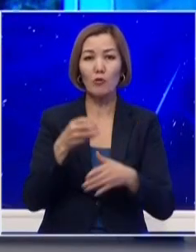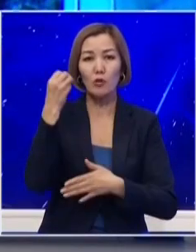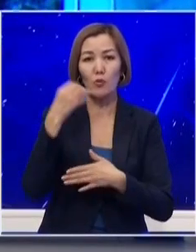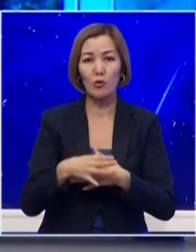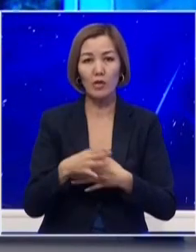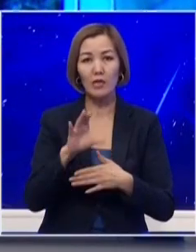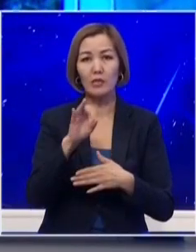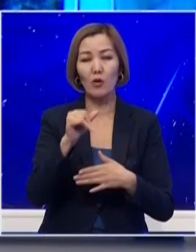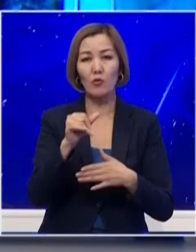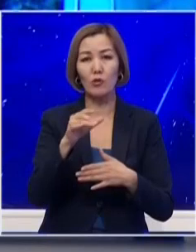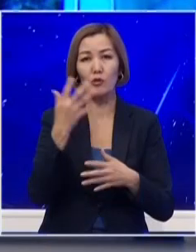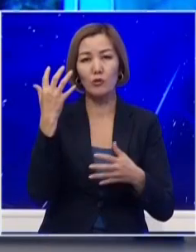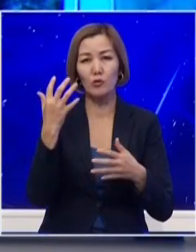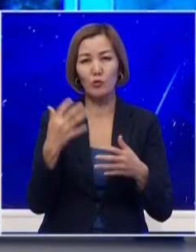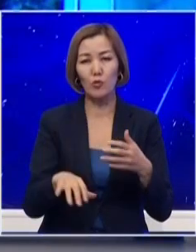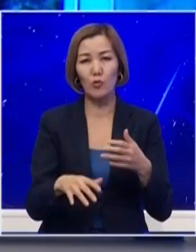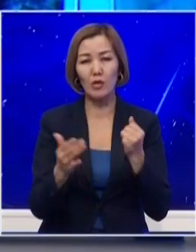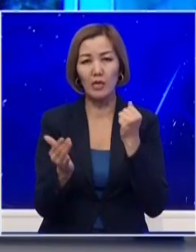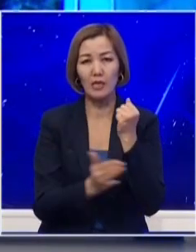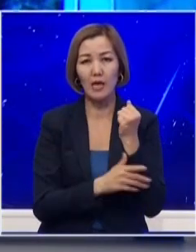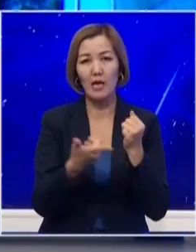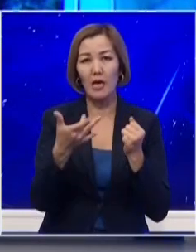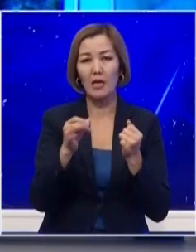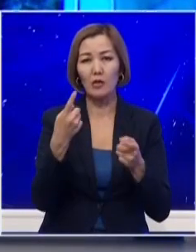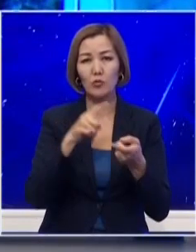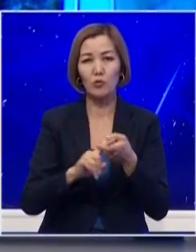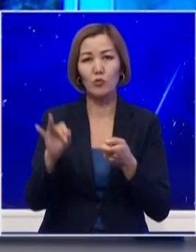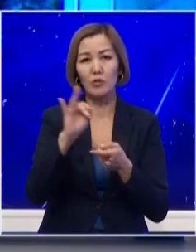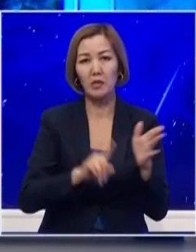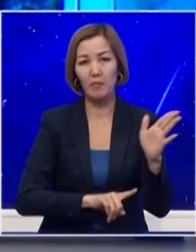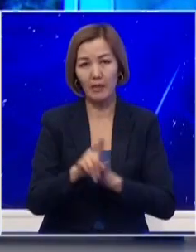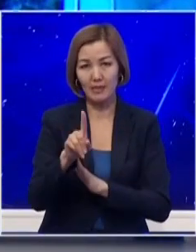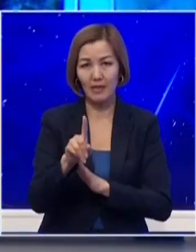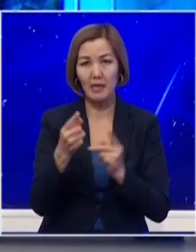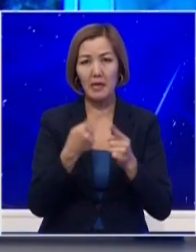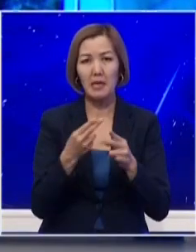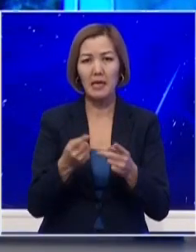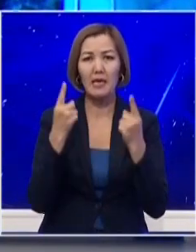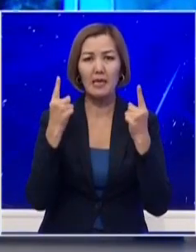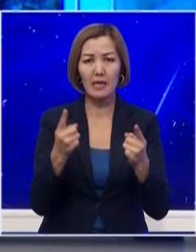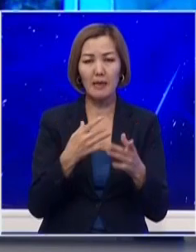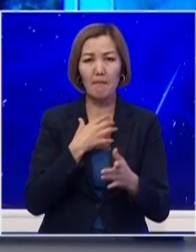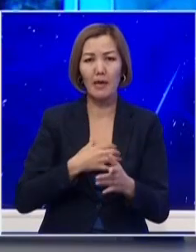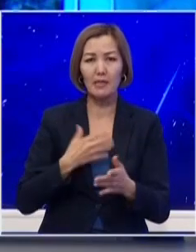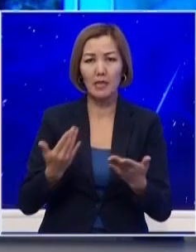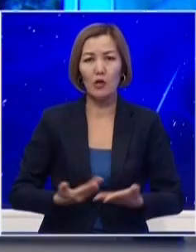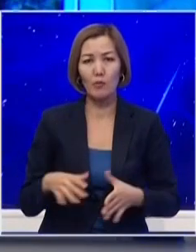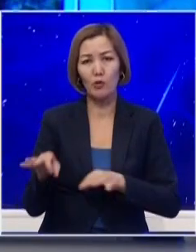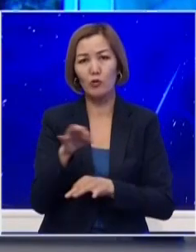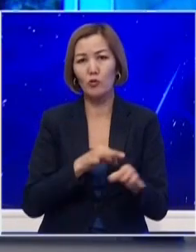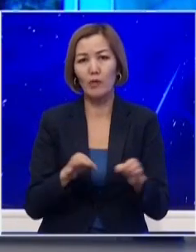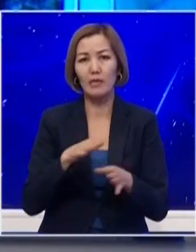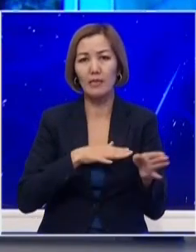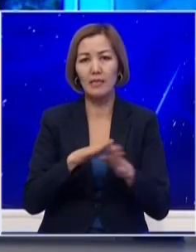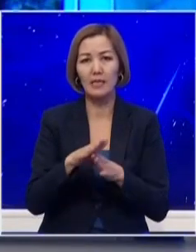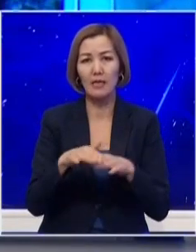орталығына сәуірдің соңында газ беру тарихи сәті басталды. Өңірдегі ең ірі әрі аса маңызды әлеуметтік жобаның іске